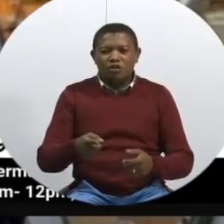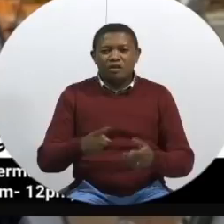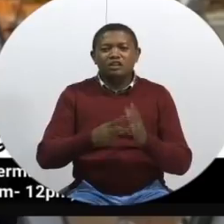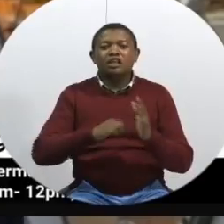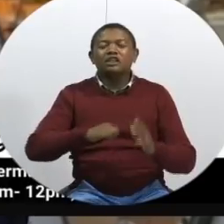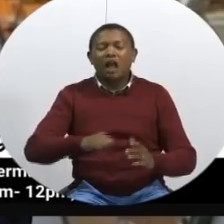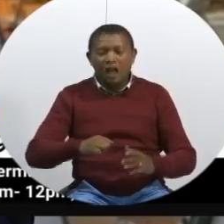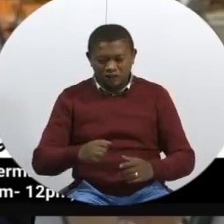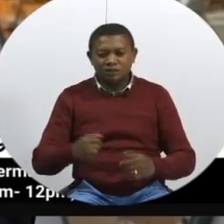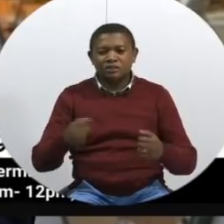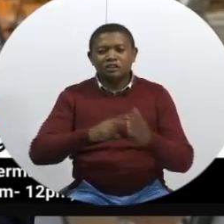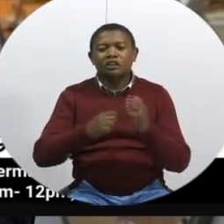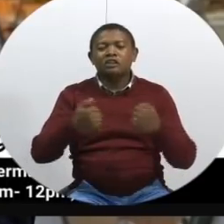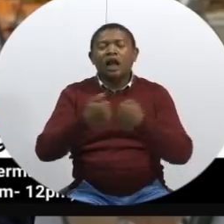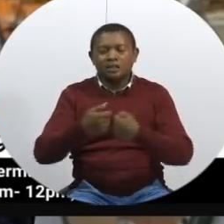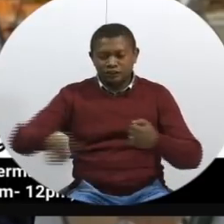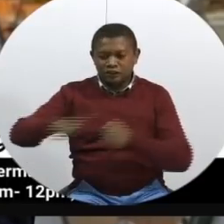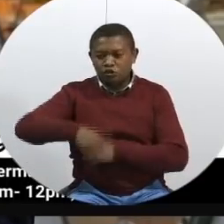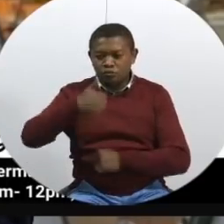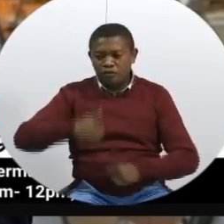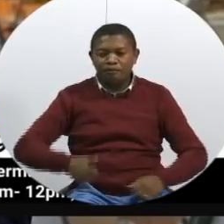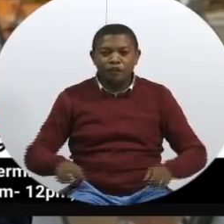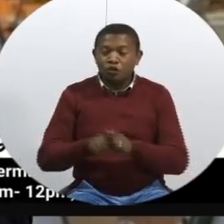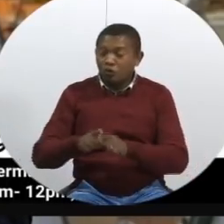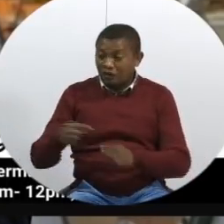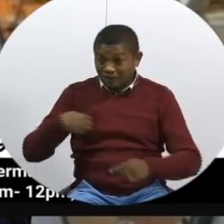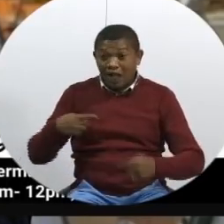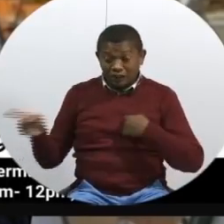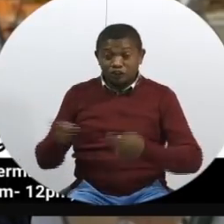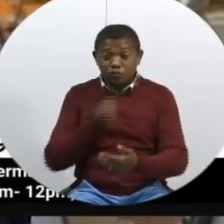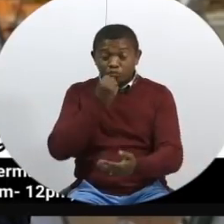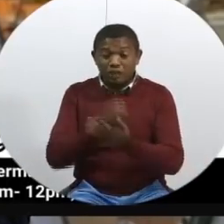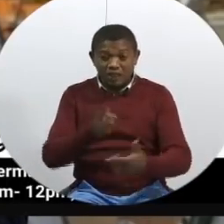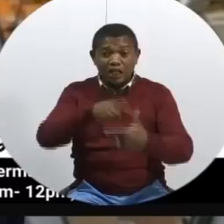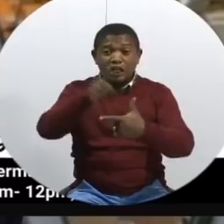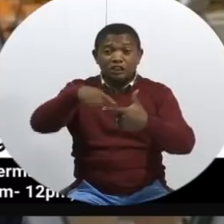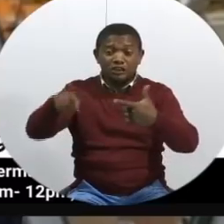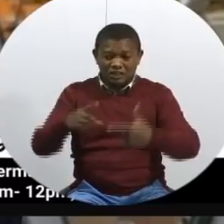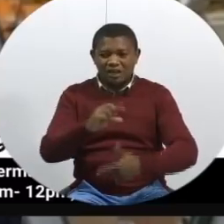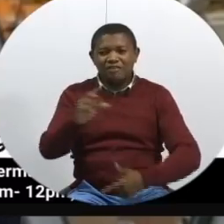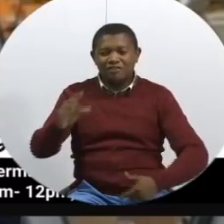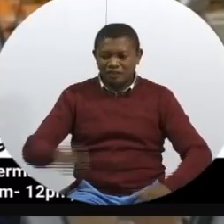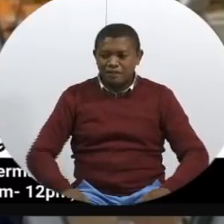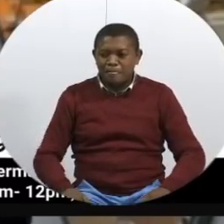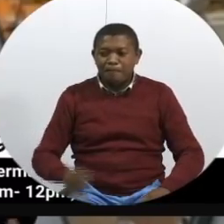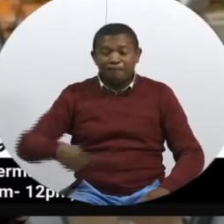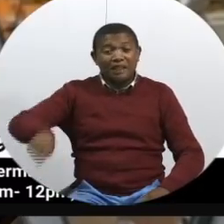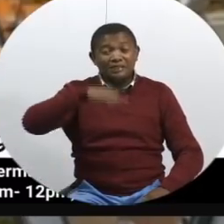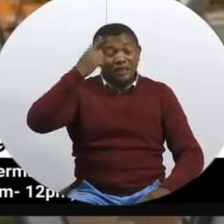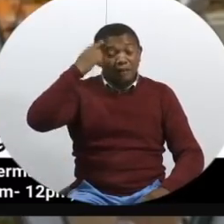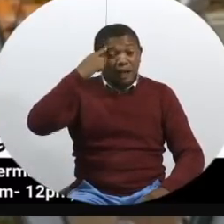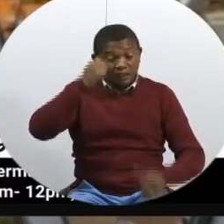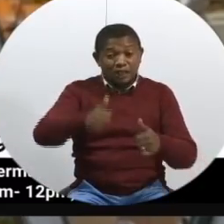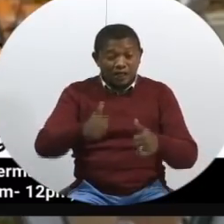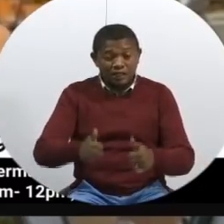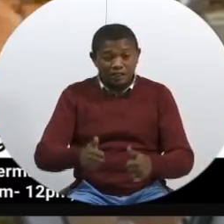izara antontany sa vitsivitsy amin'ny vahoaka malagasy. Fantatsika daholy an ireo